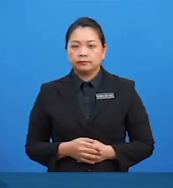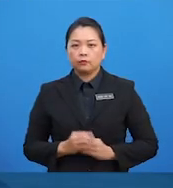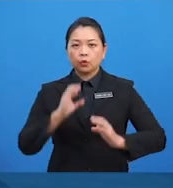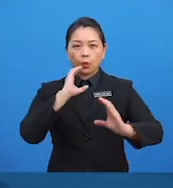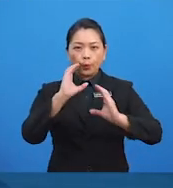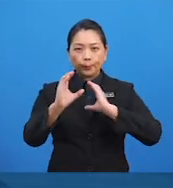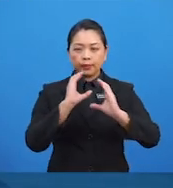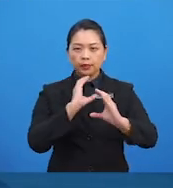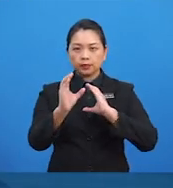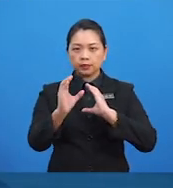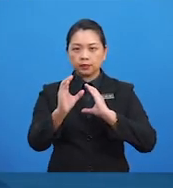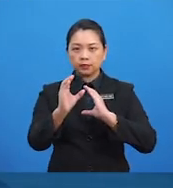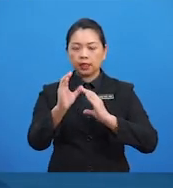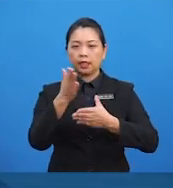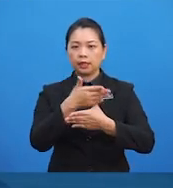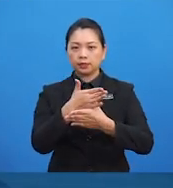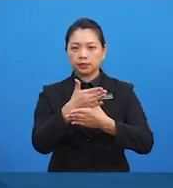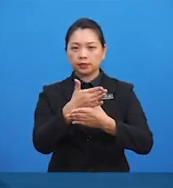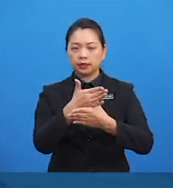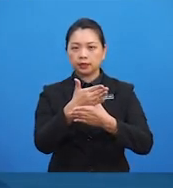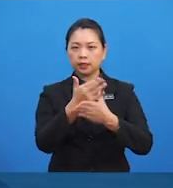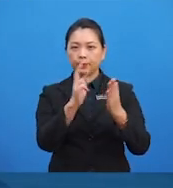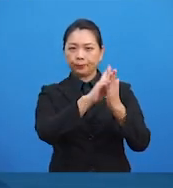Komunikasi antara pereka bentuk,